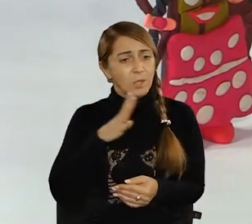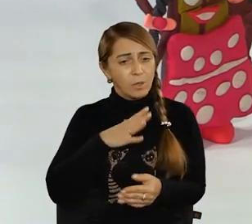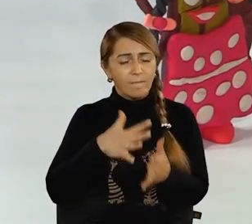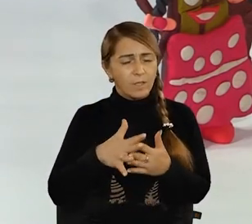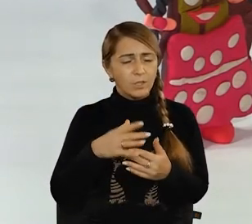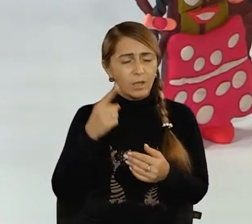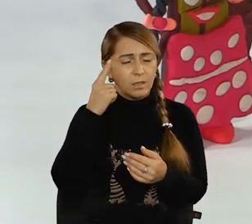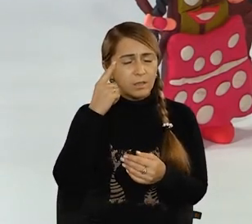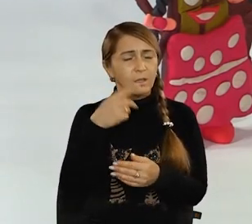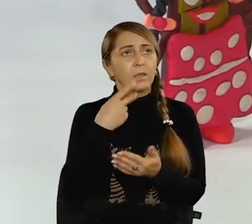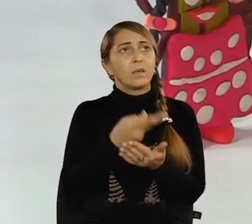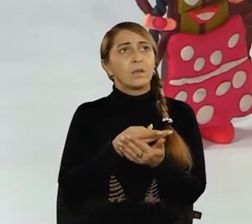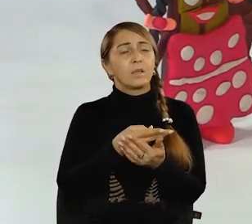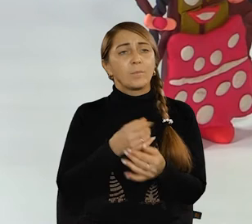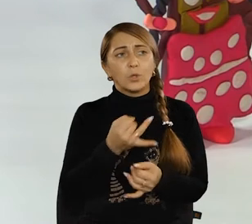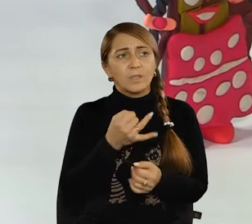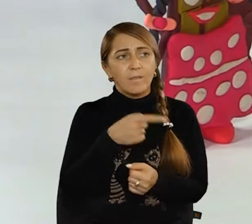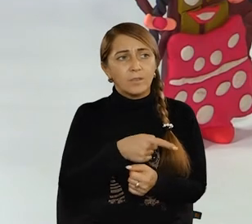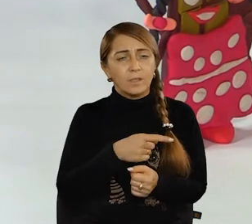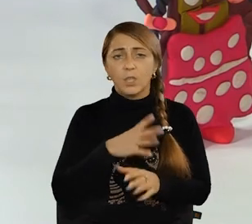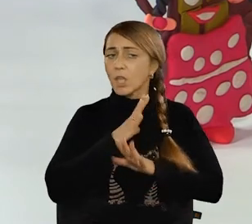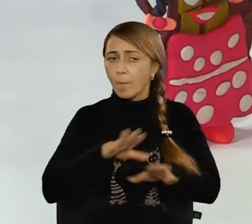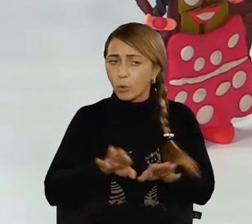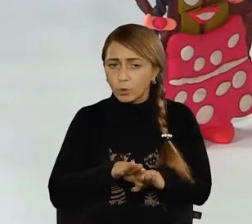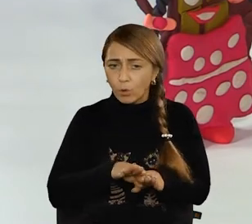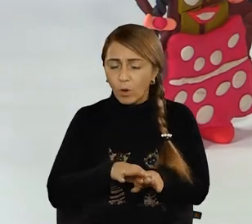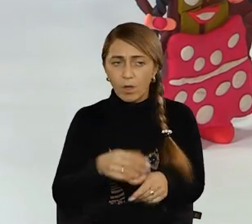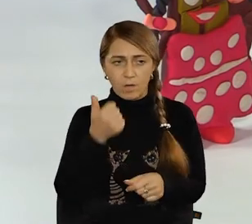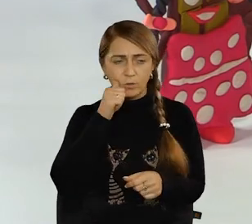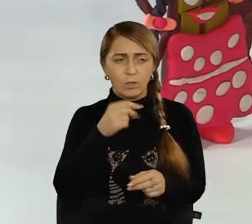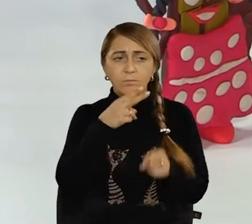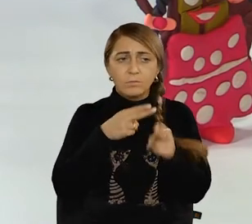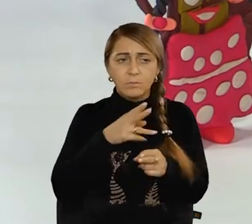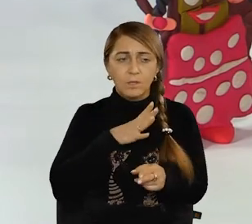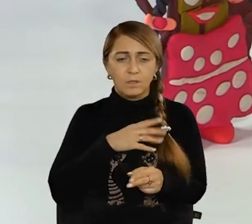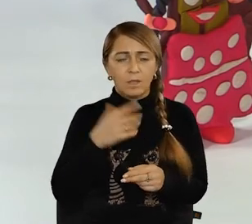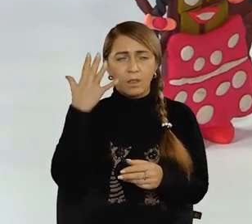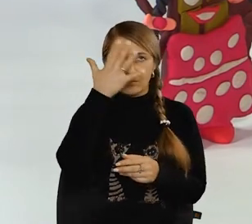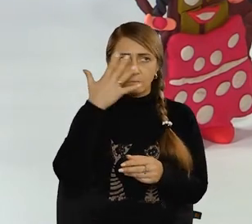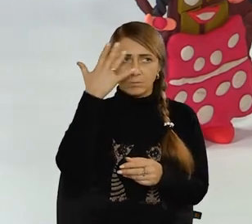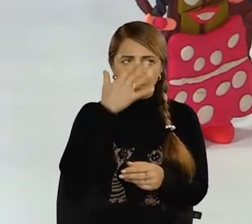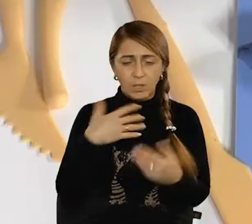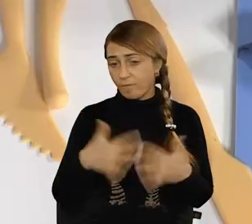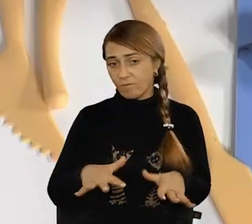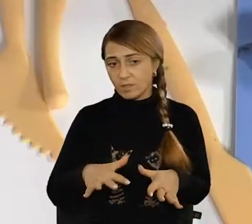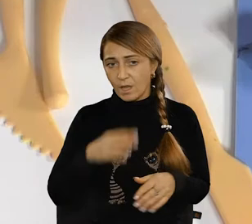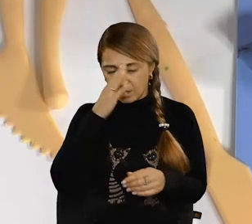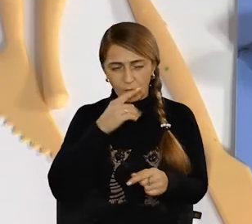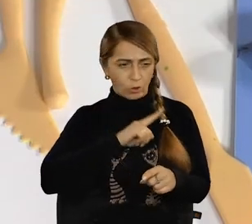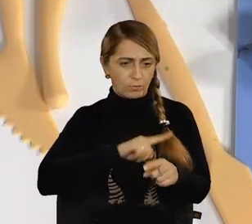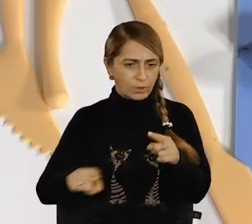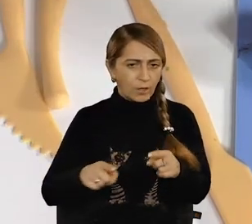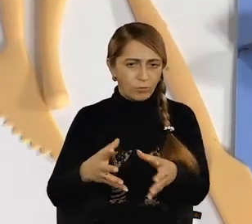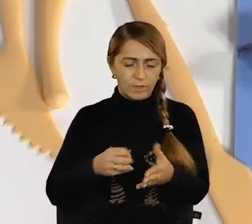втрачала свідомість? – поцікавився він. Ні, такого не було. Вчора скаржилася на запаморочення. І все. Тато швиденько